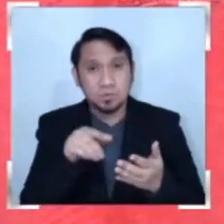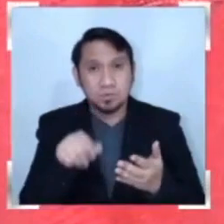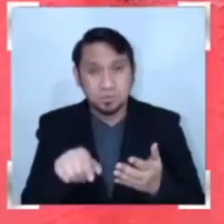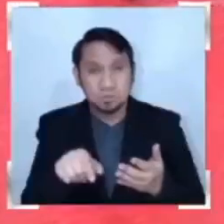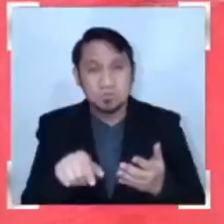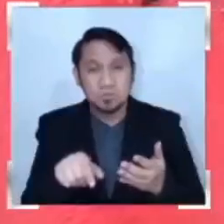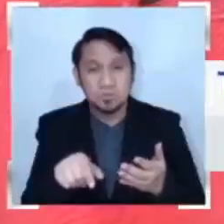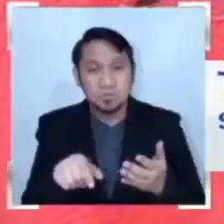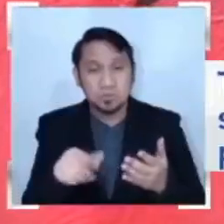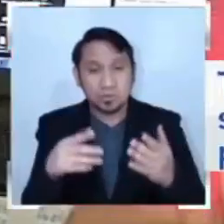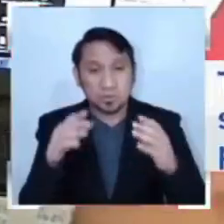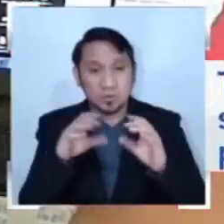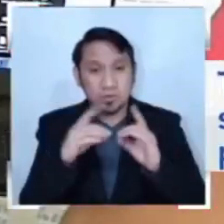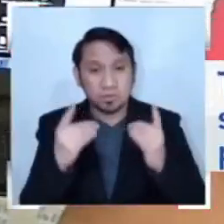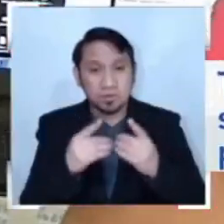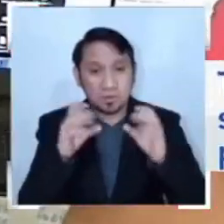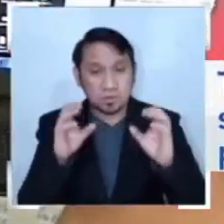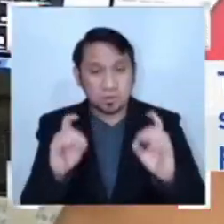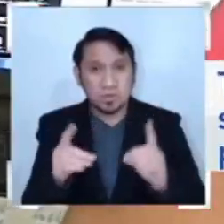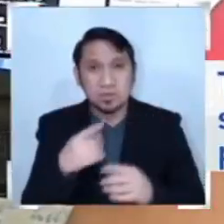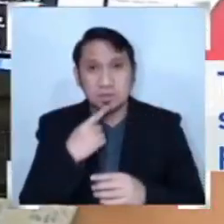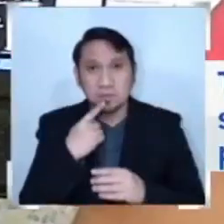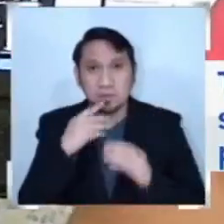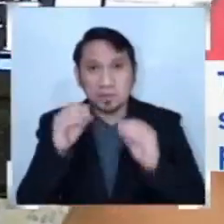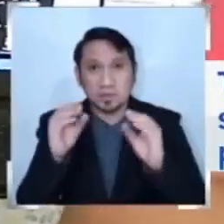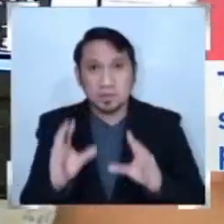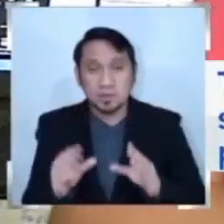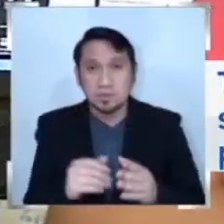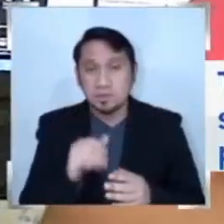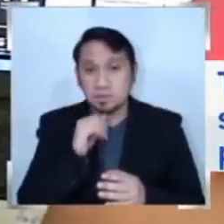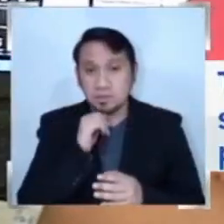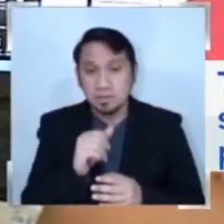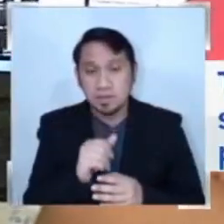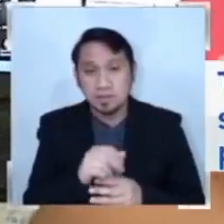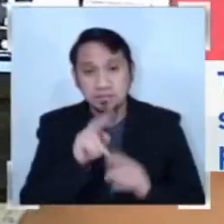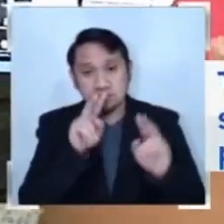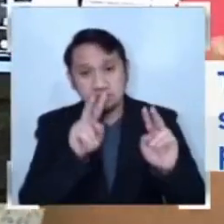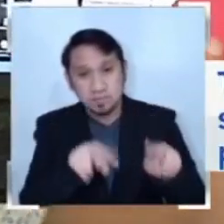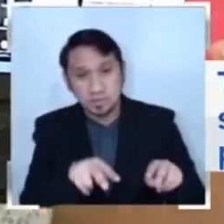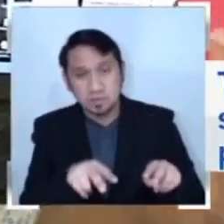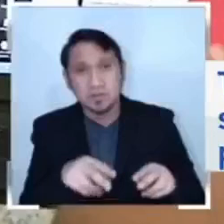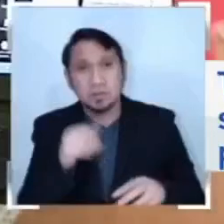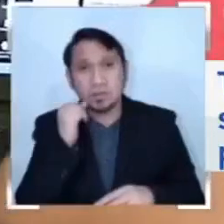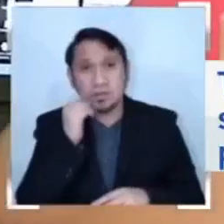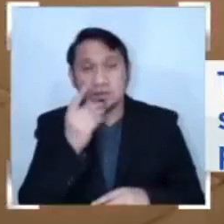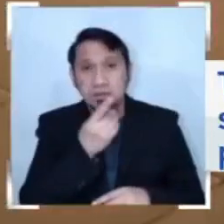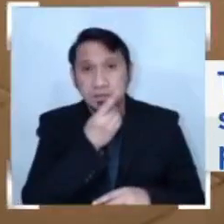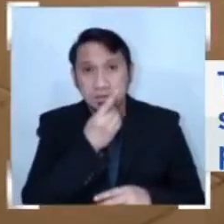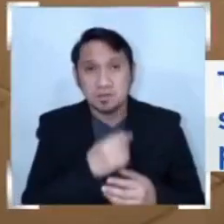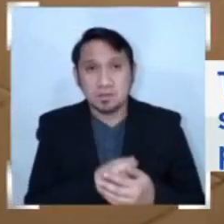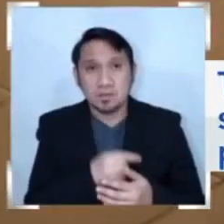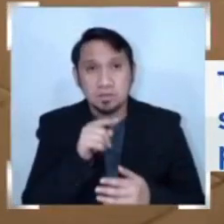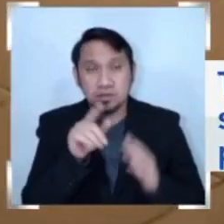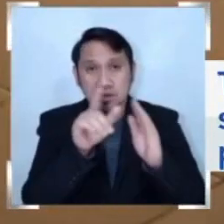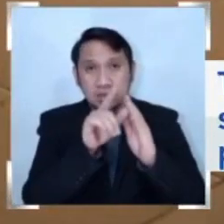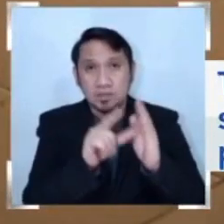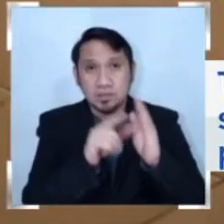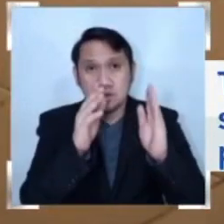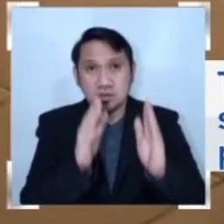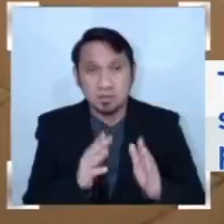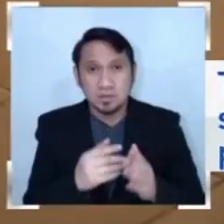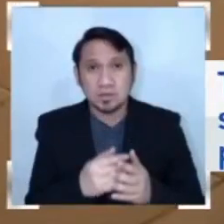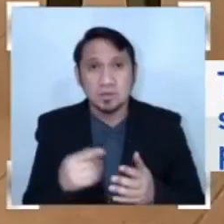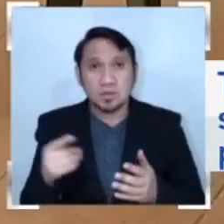sa Teachers Dignity Coalition, bagamat hindi nila minamaliit ang kakayahan ni Duterte na isang abogado, mas gusto raw sana